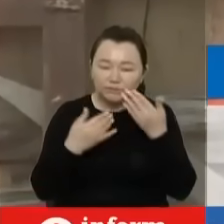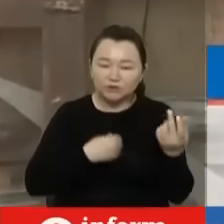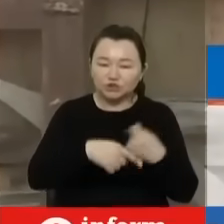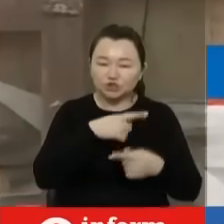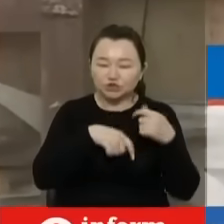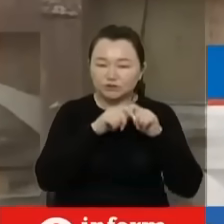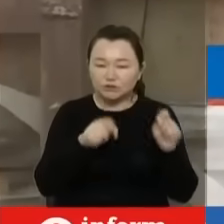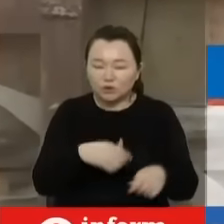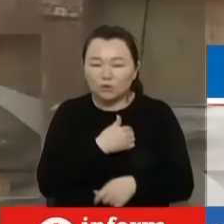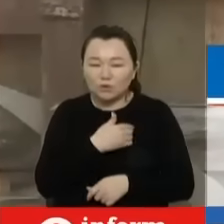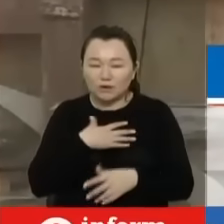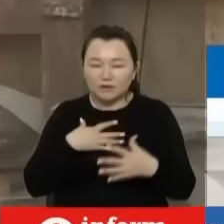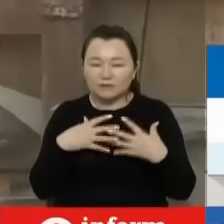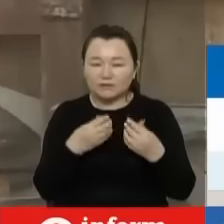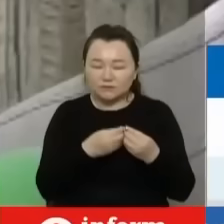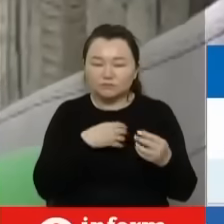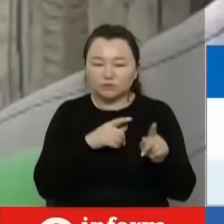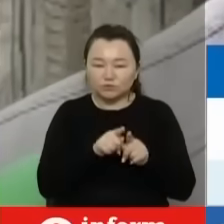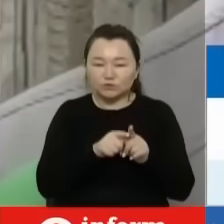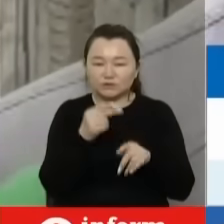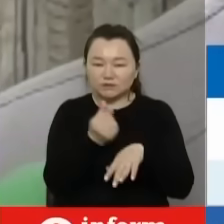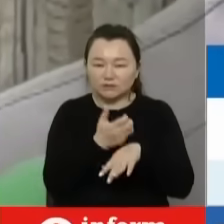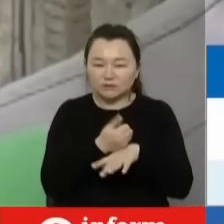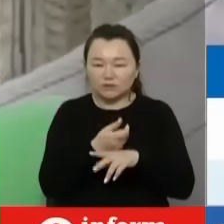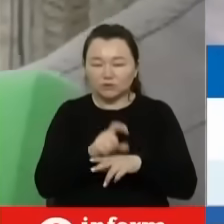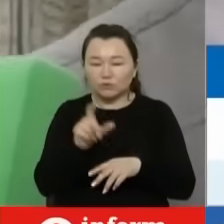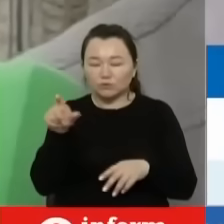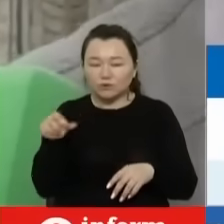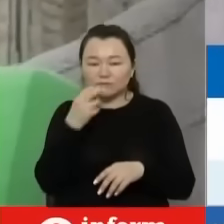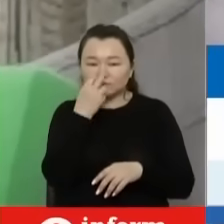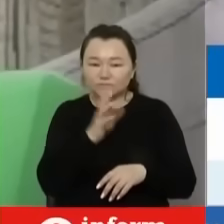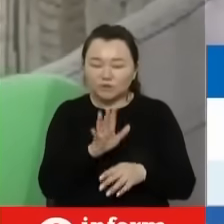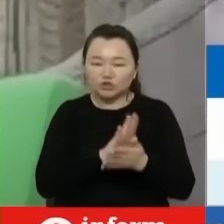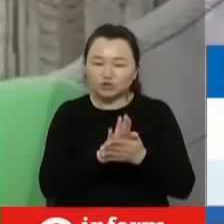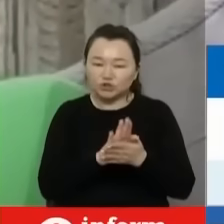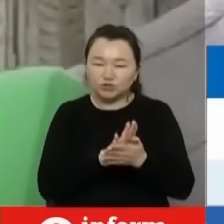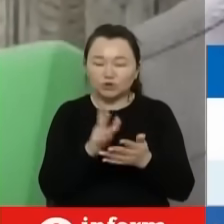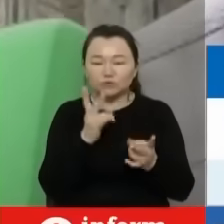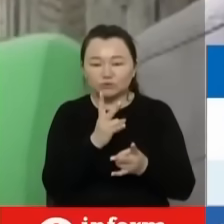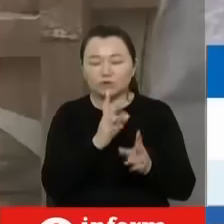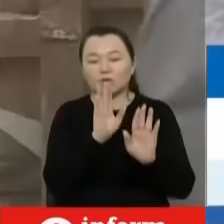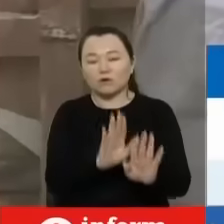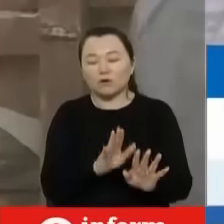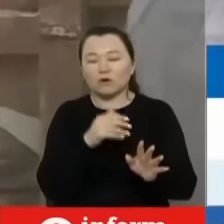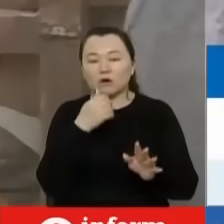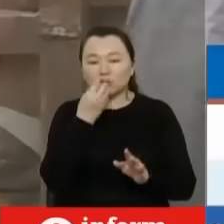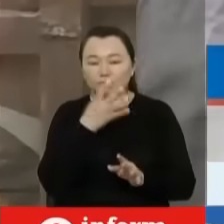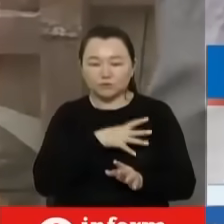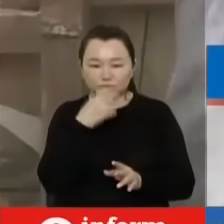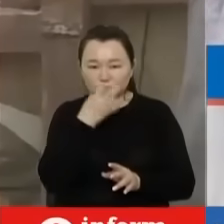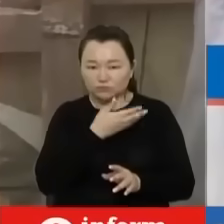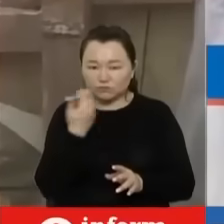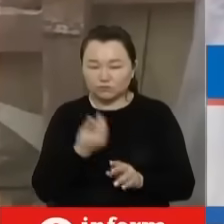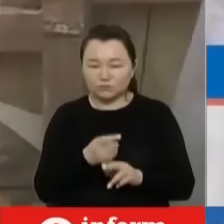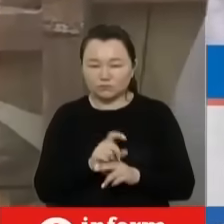біз бала шаға бағып отырмыз, біз деді. Бұл кісілер енді саспай тазалап реттеп тұрып алсаңыздар болды, жарайды. Ешқандай сасы жоқ қой, жүрді